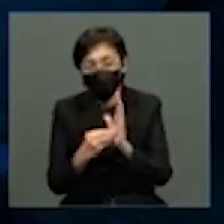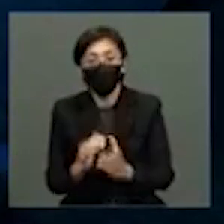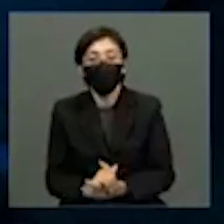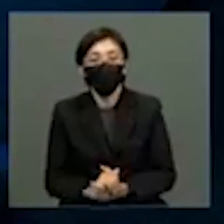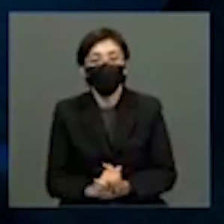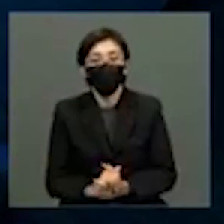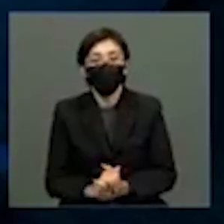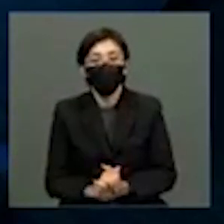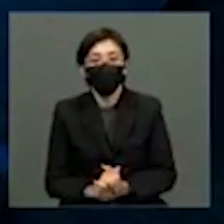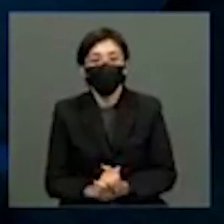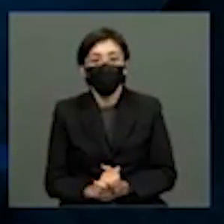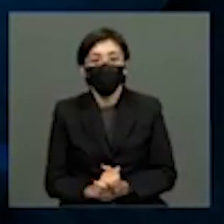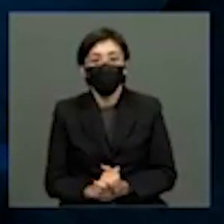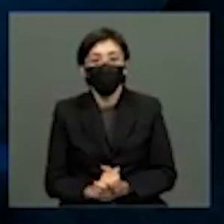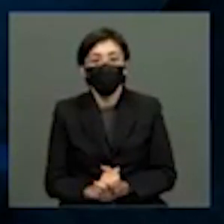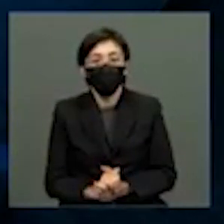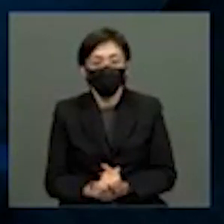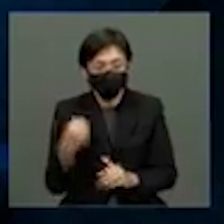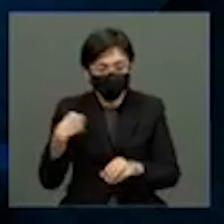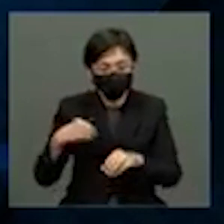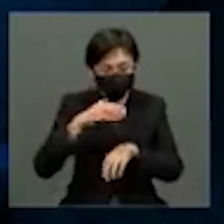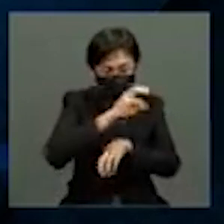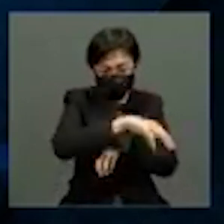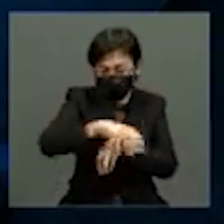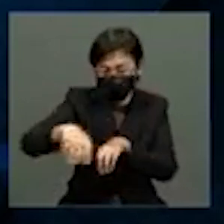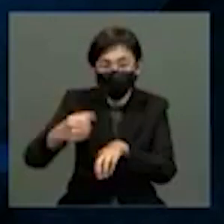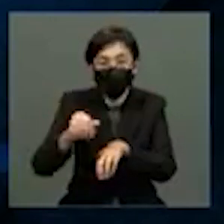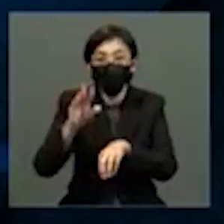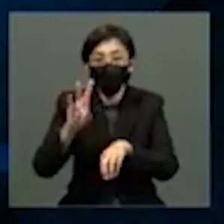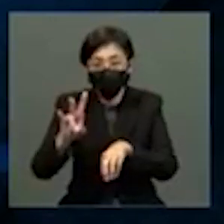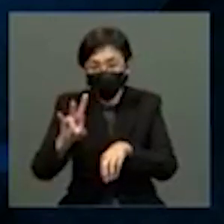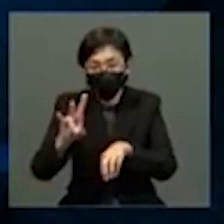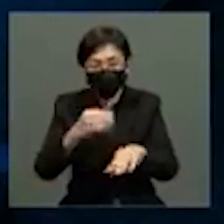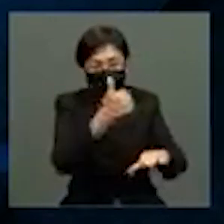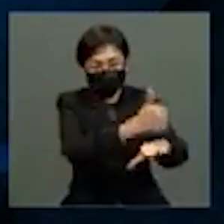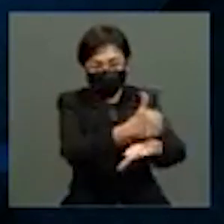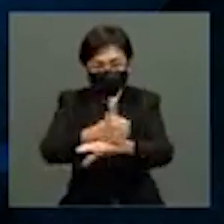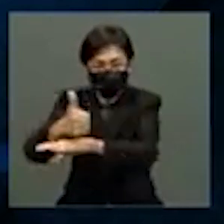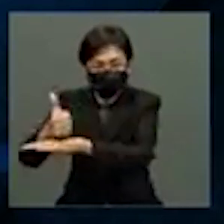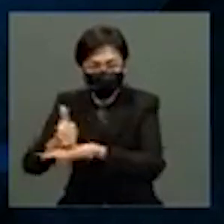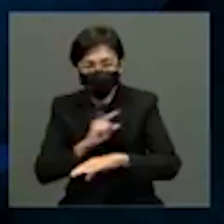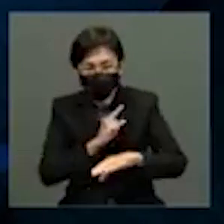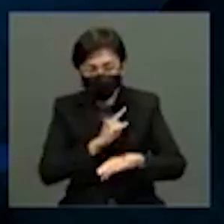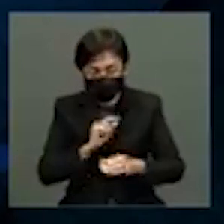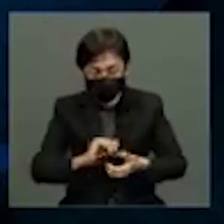ทั้ง17เขตนี้จะเป็นขุนพลหลักในการที่